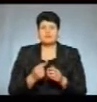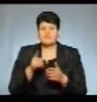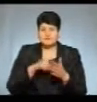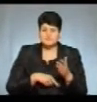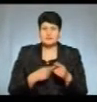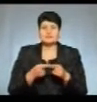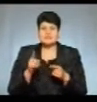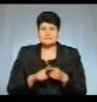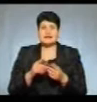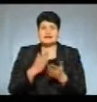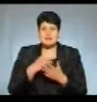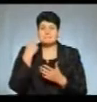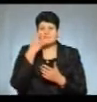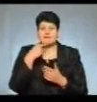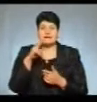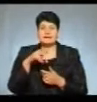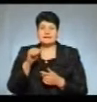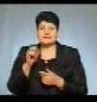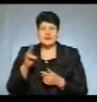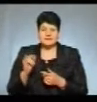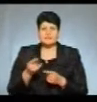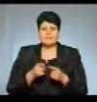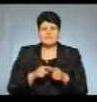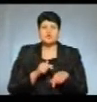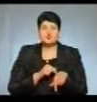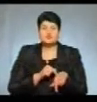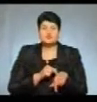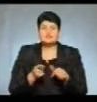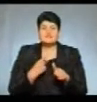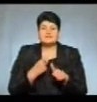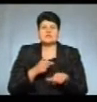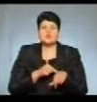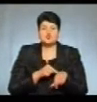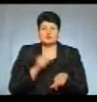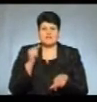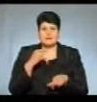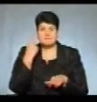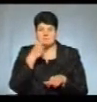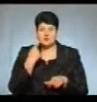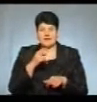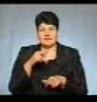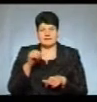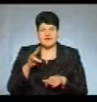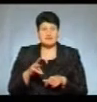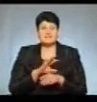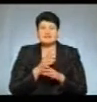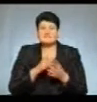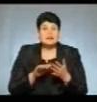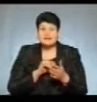є персональні дані, які належать до такої категорії, як чутливі персональні дані. Вони взагалі не повинні збиратися і